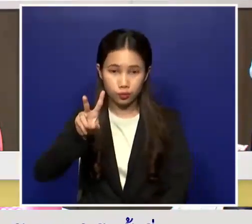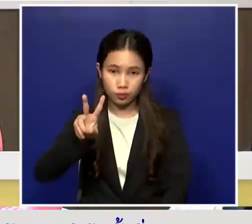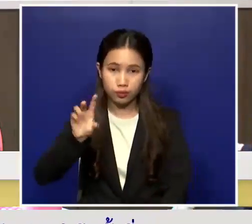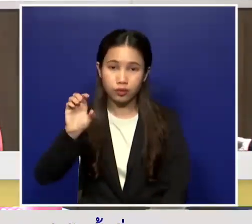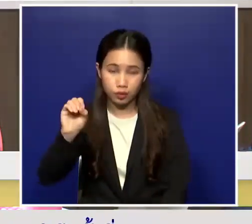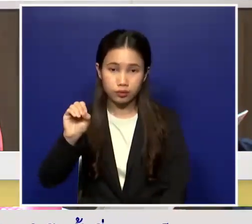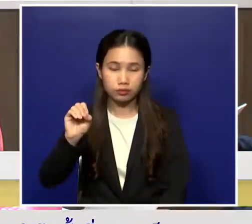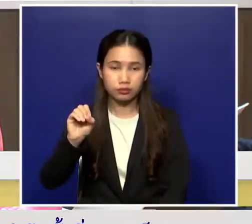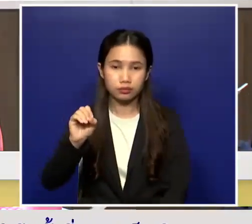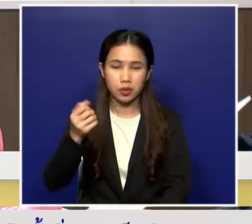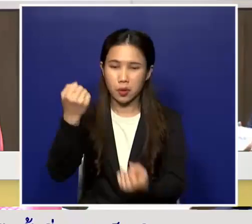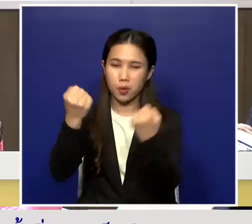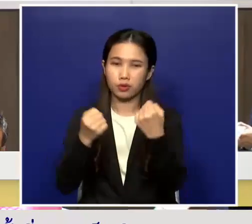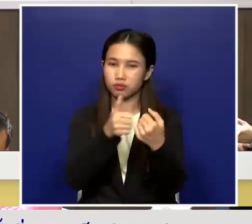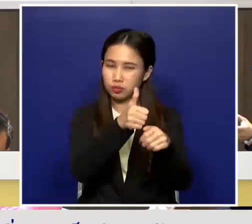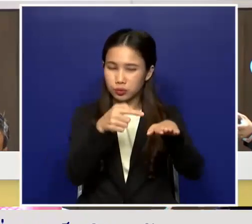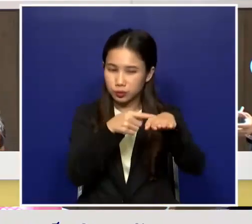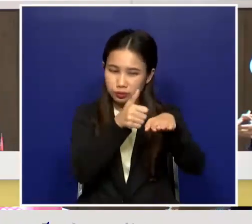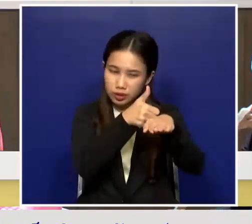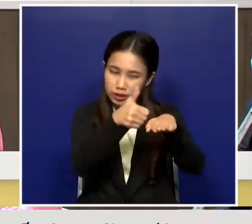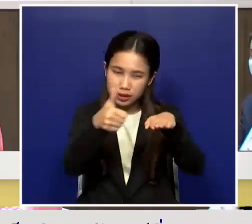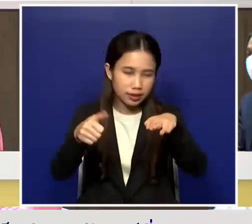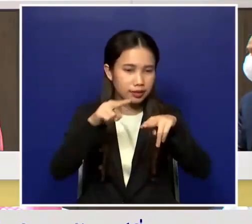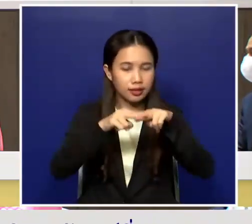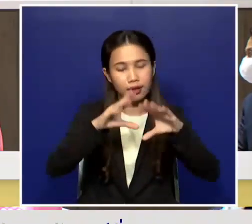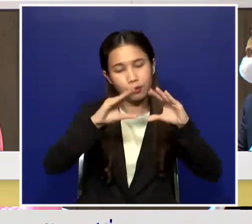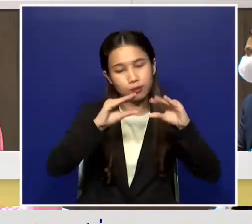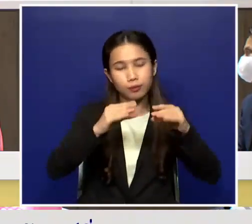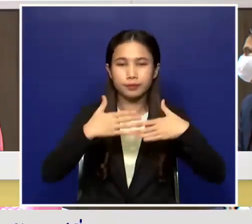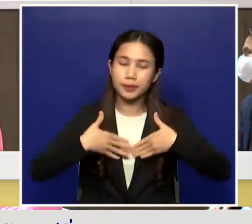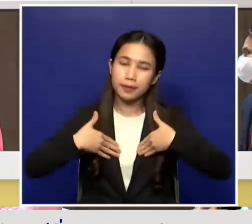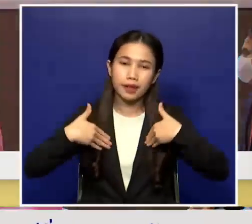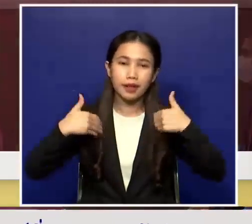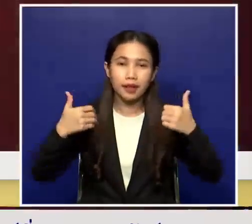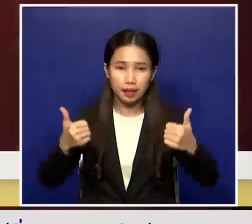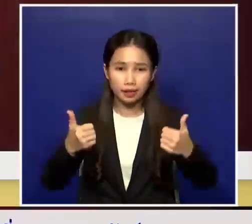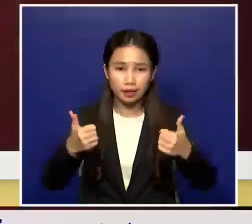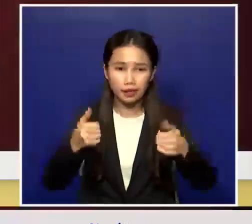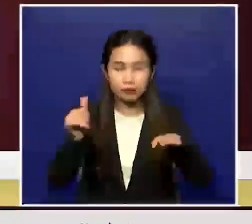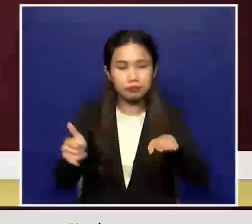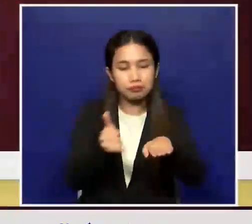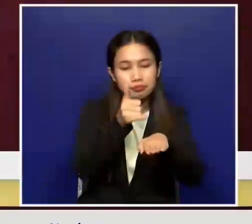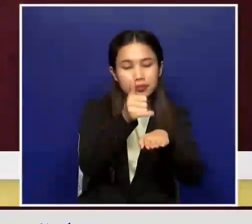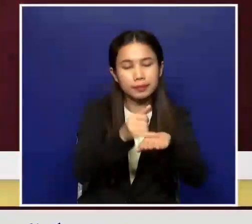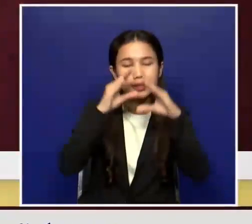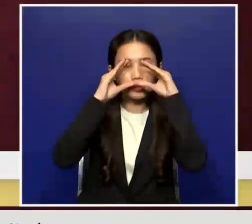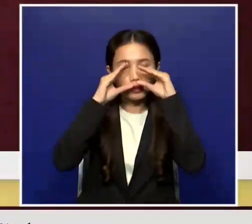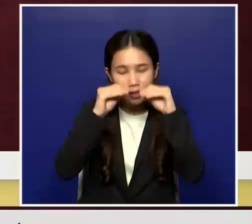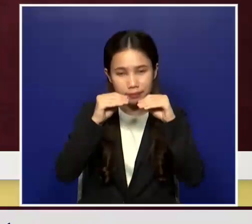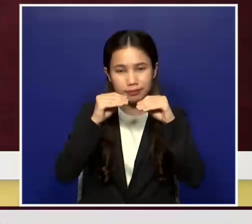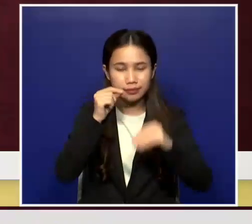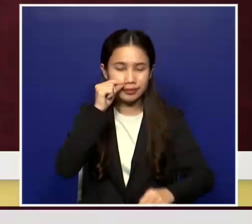สเพนชั่นอย่างดีเลยนะครับนั่งนิ่มสบายเลยพอขึ้นรถได้ก็หลับตื่นขึ้นมานี่